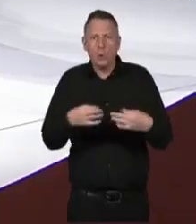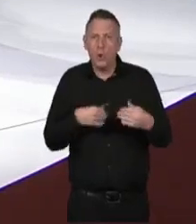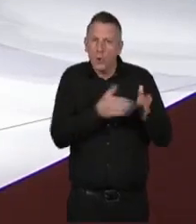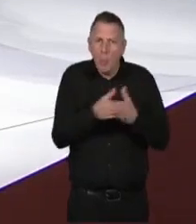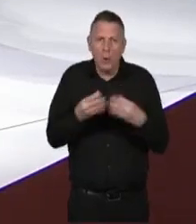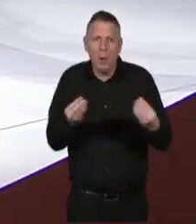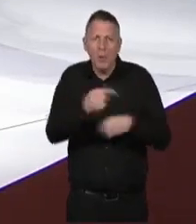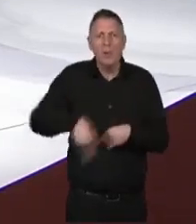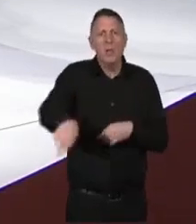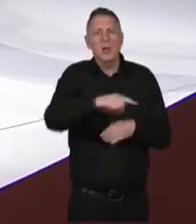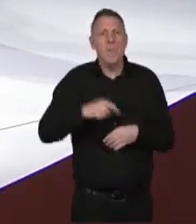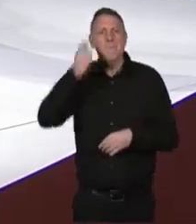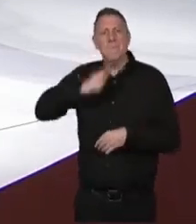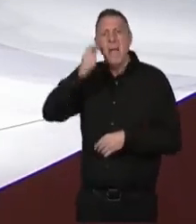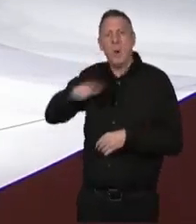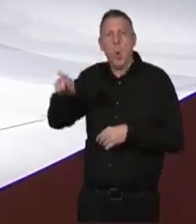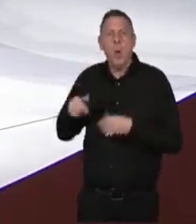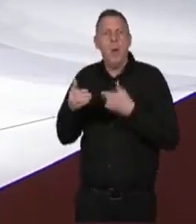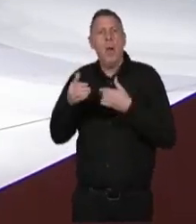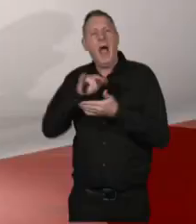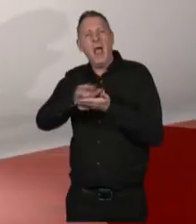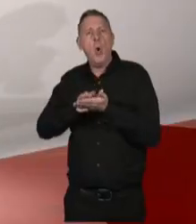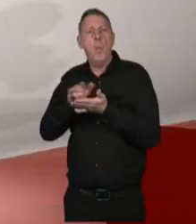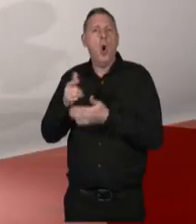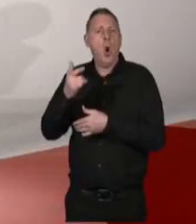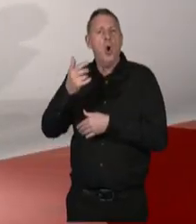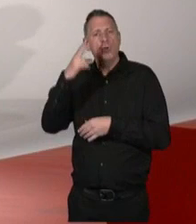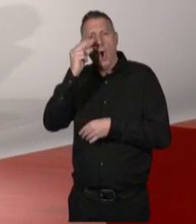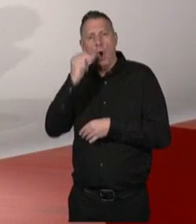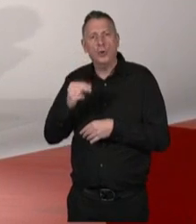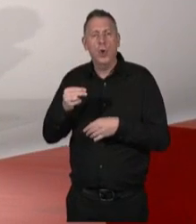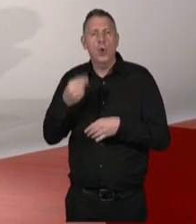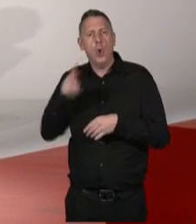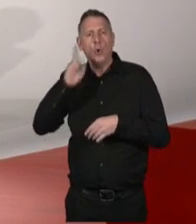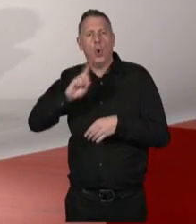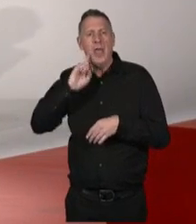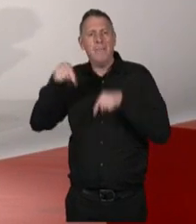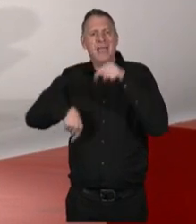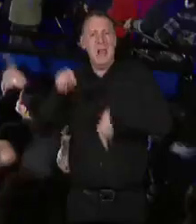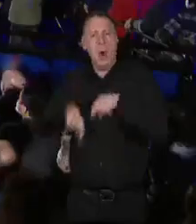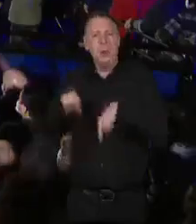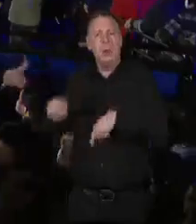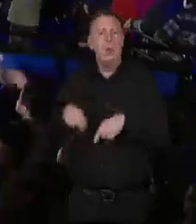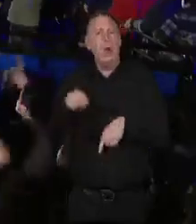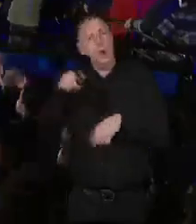à Notre-Dame-des-Landes, les résultats de ces référendums, je les respecterai.